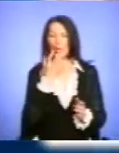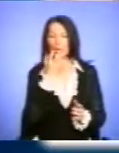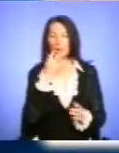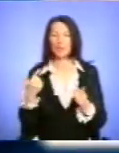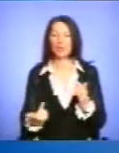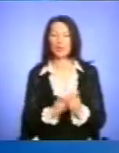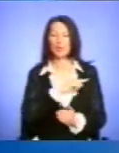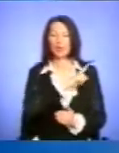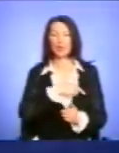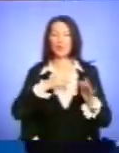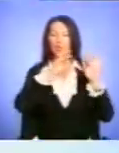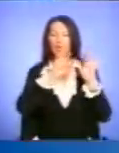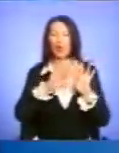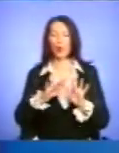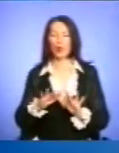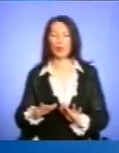опади.